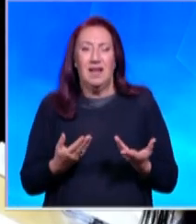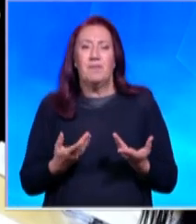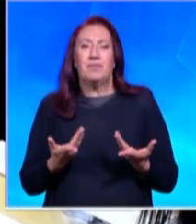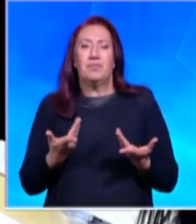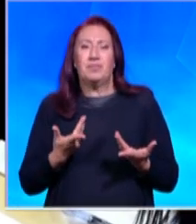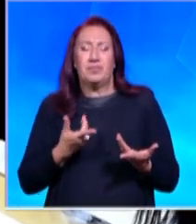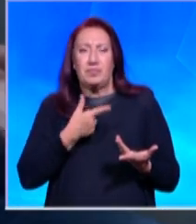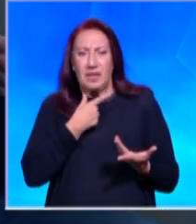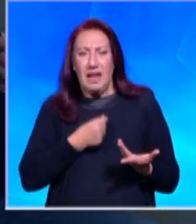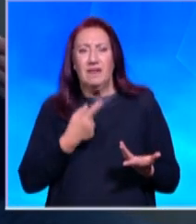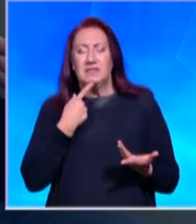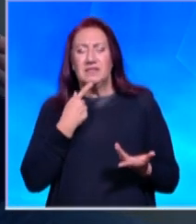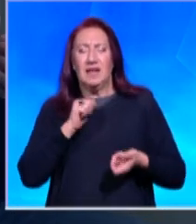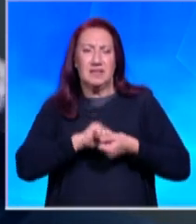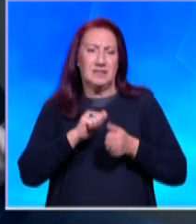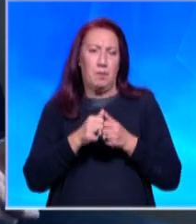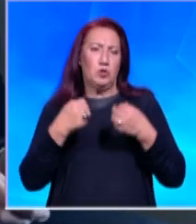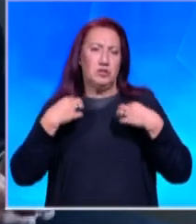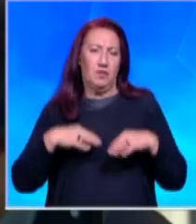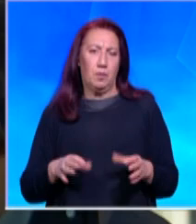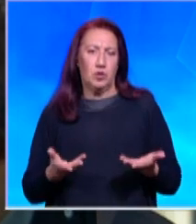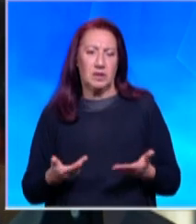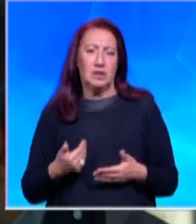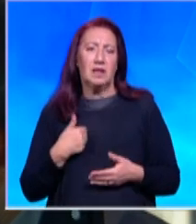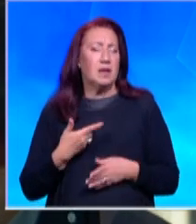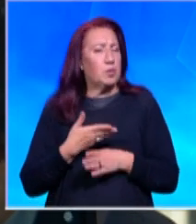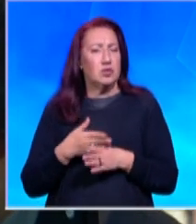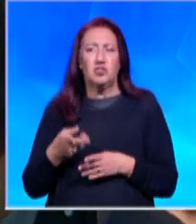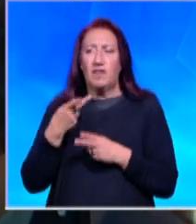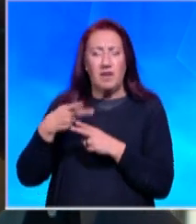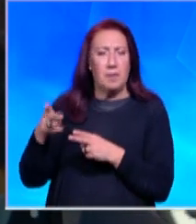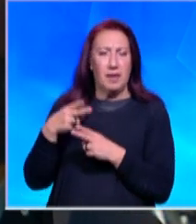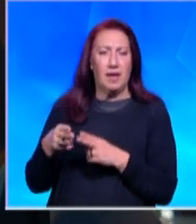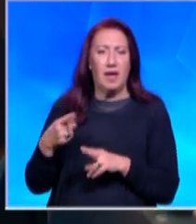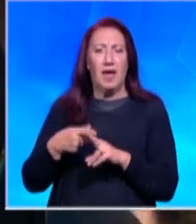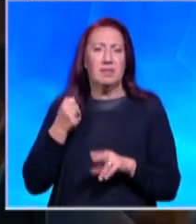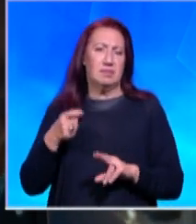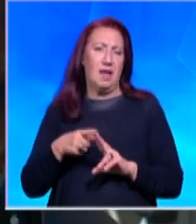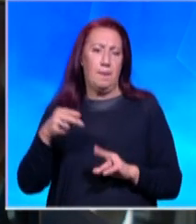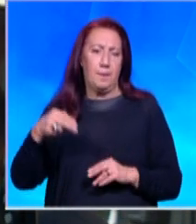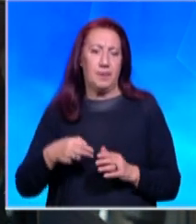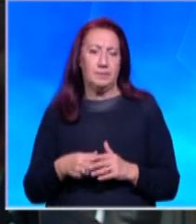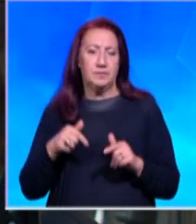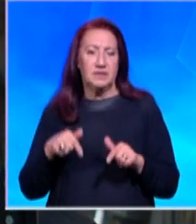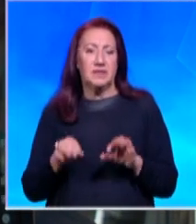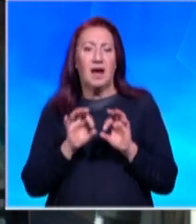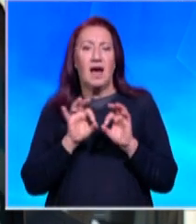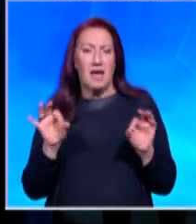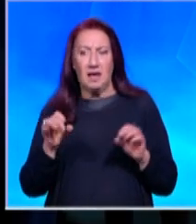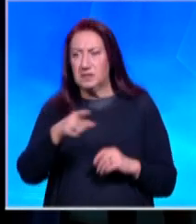към държавата, към шампионска титла, това изчезна. Ние се дължим на НАП. Просто сега на всички им стана ясно, им се даде обяснение